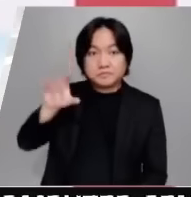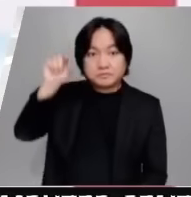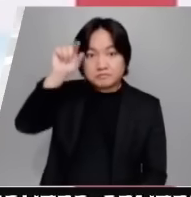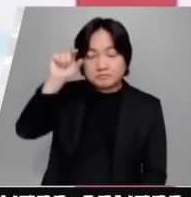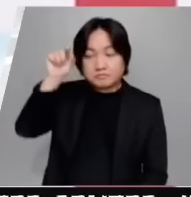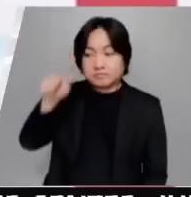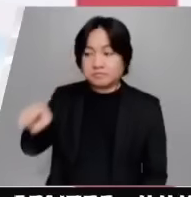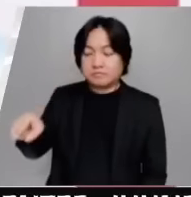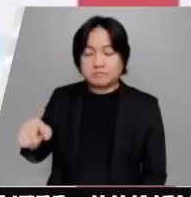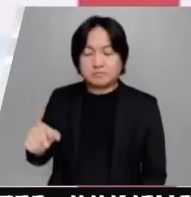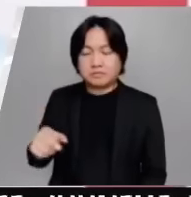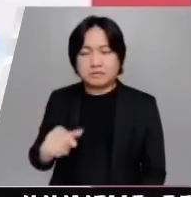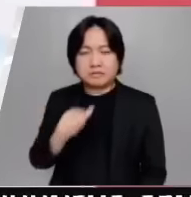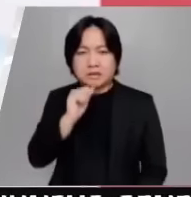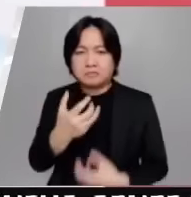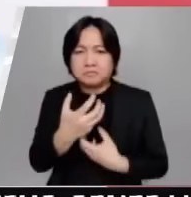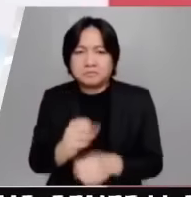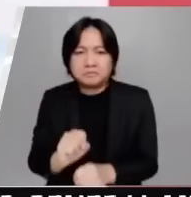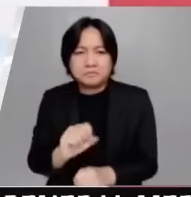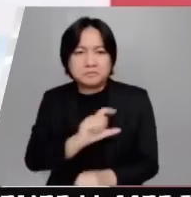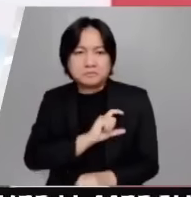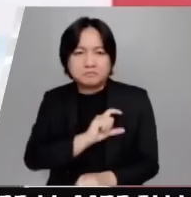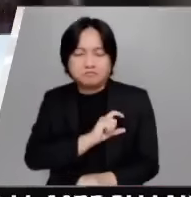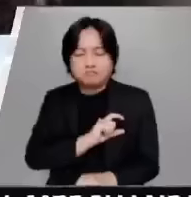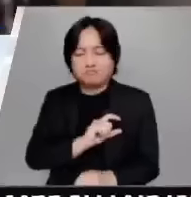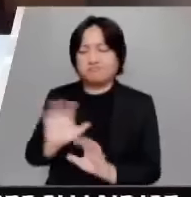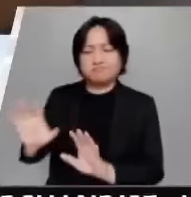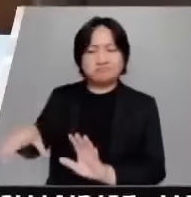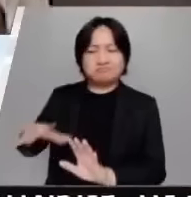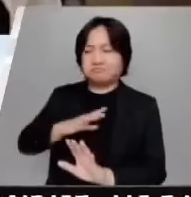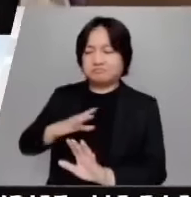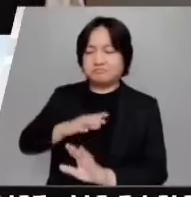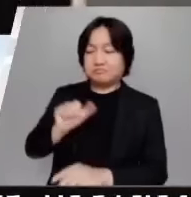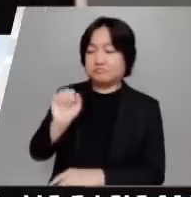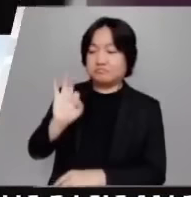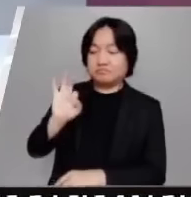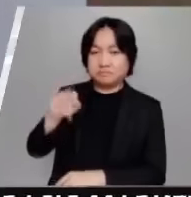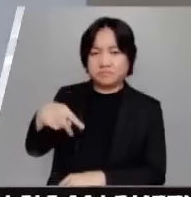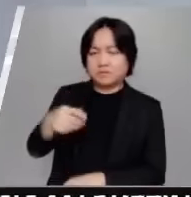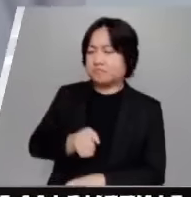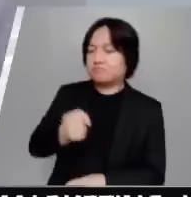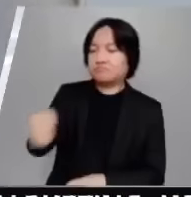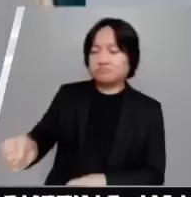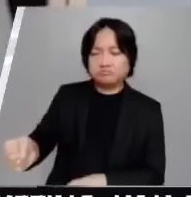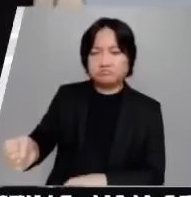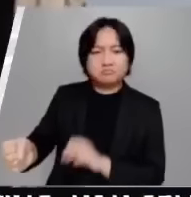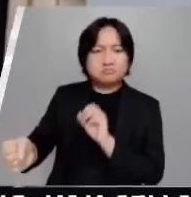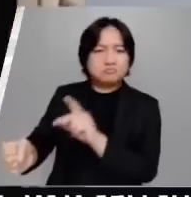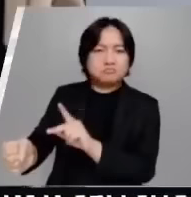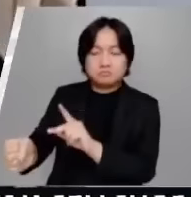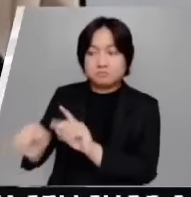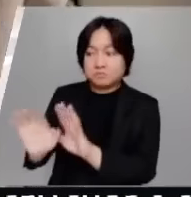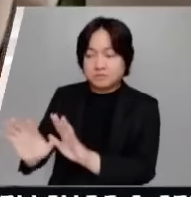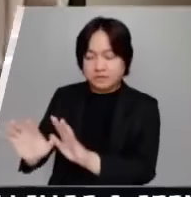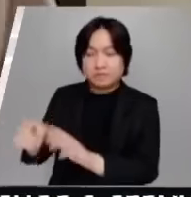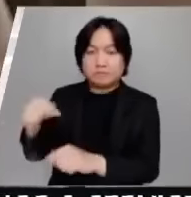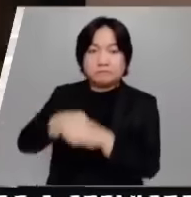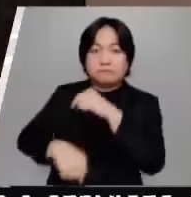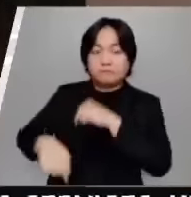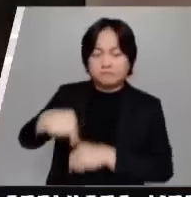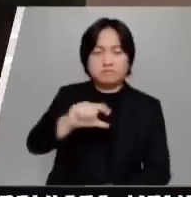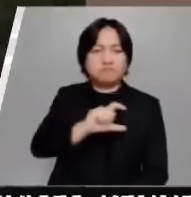clear This was a police led operation may mga kasong qualified human trafficking at child abuse at sexual abuse dito sa